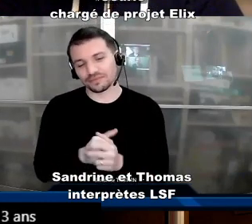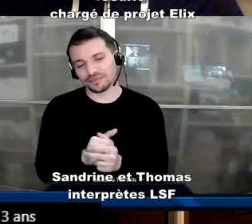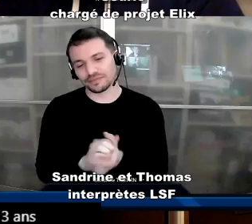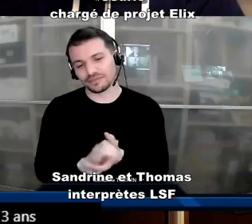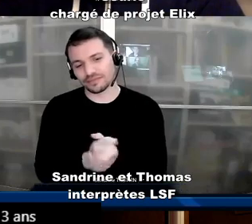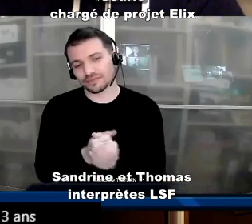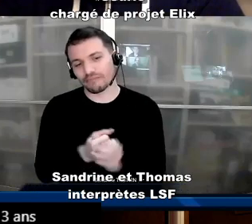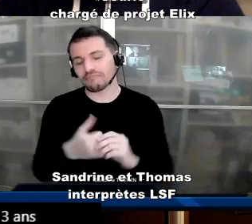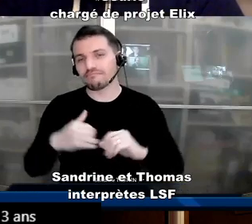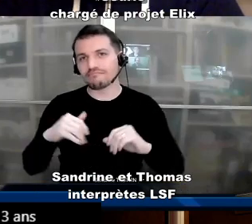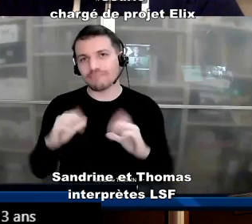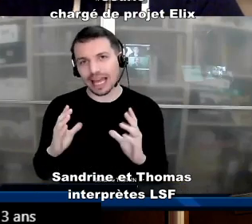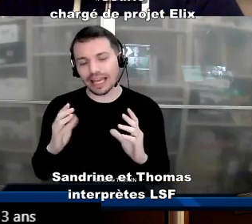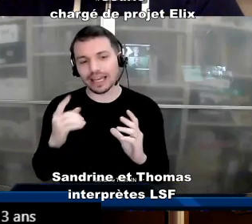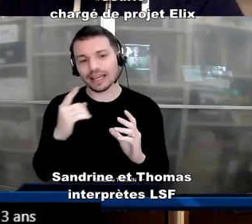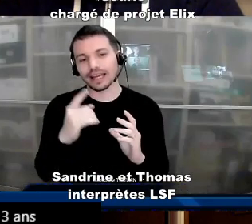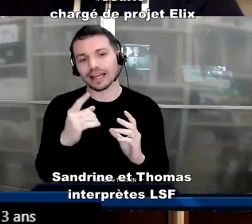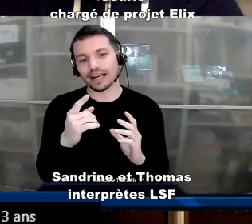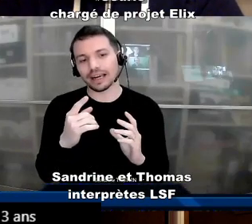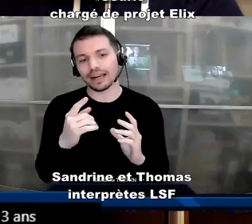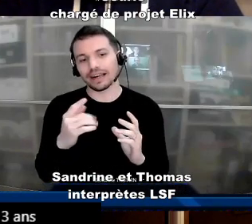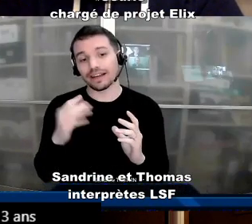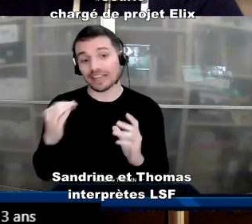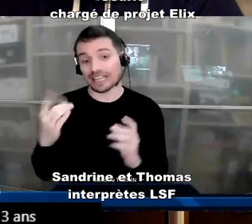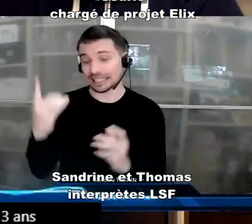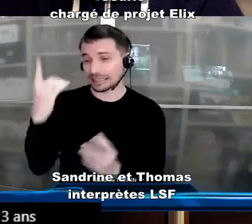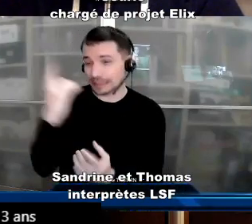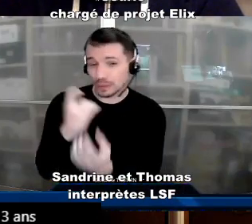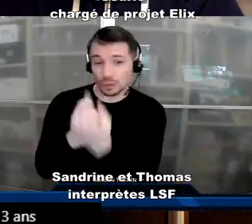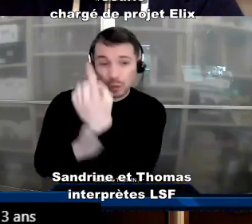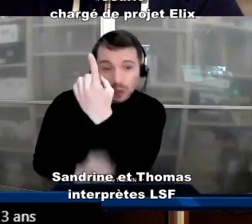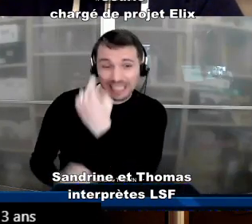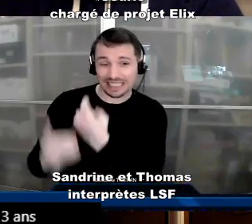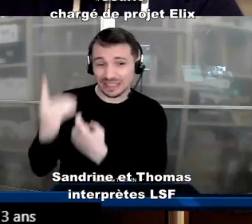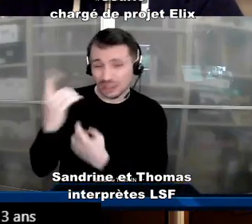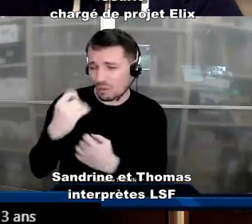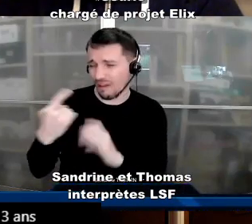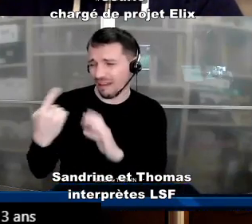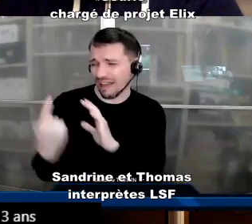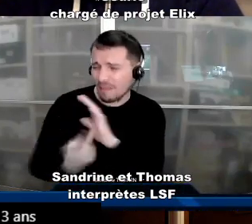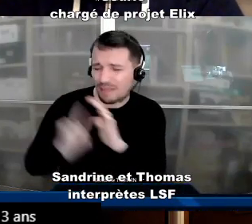pour la langue des signes, donc alors, les questions qu'on me pose, mais tout le temps,